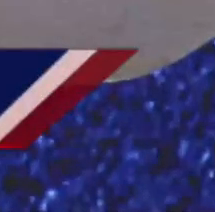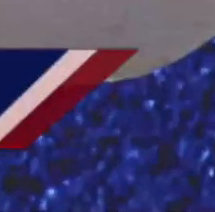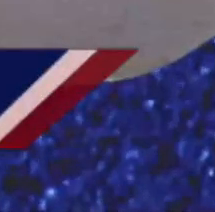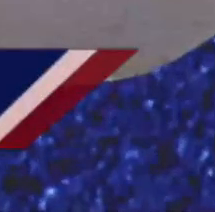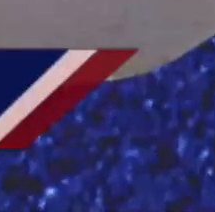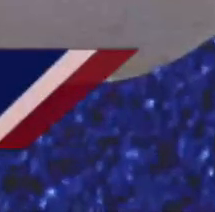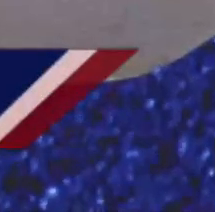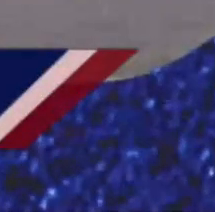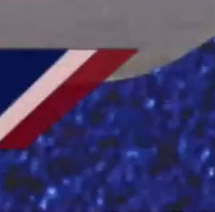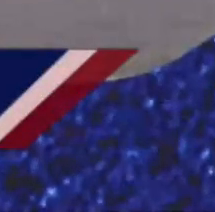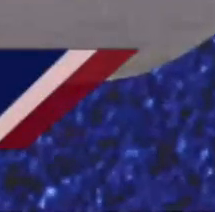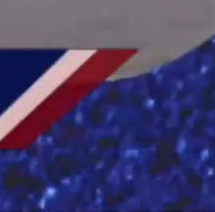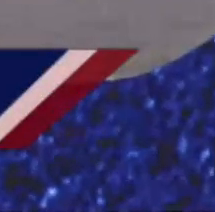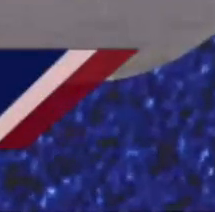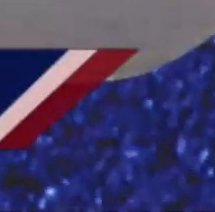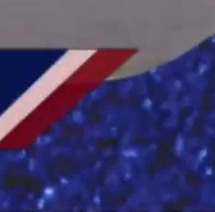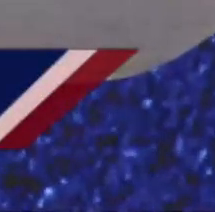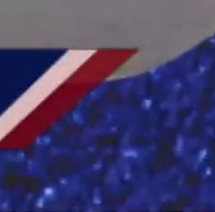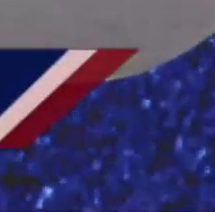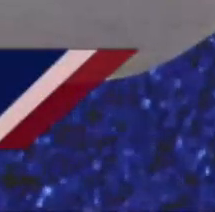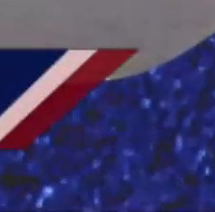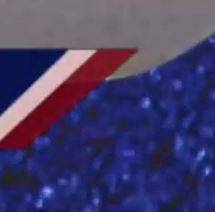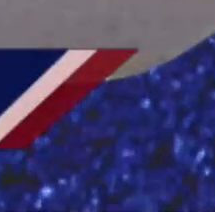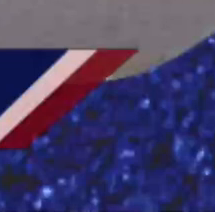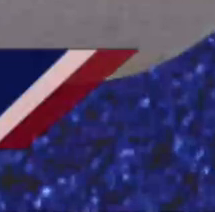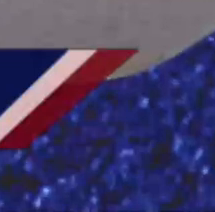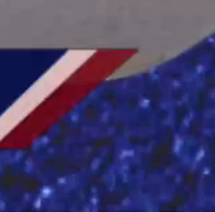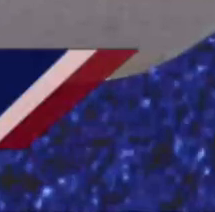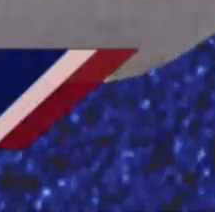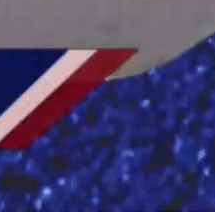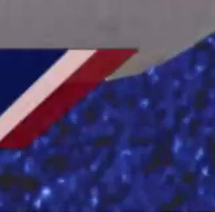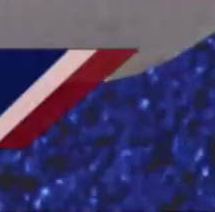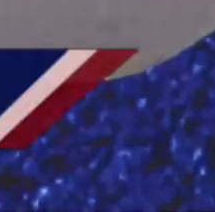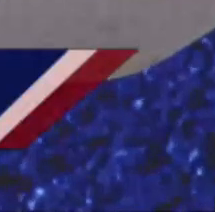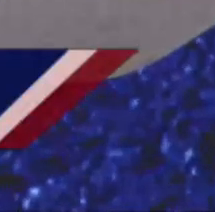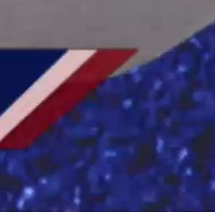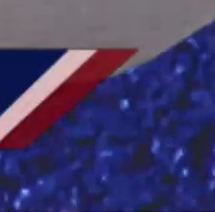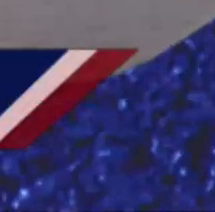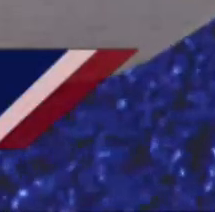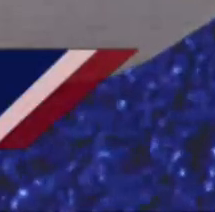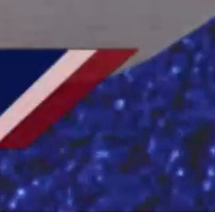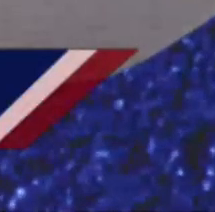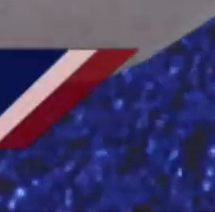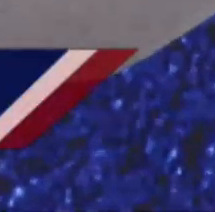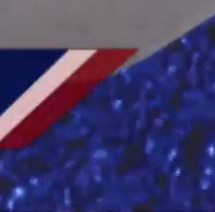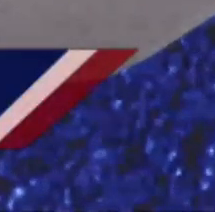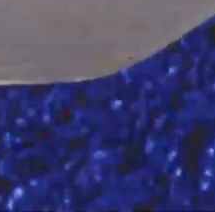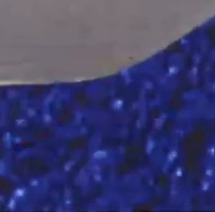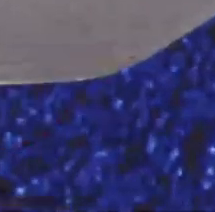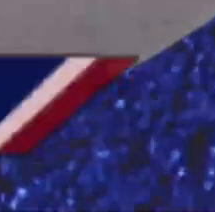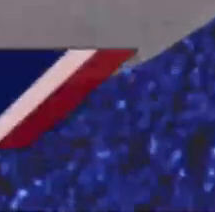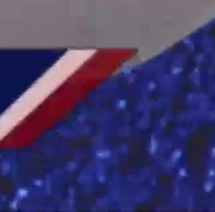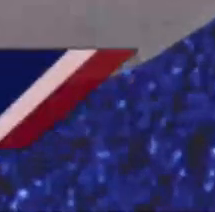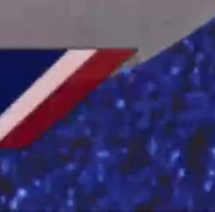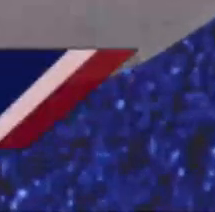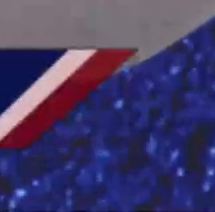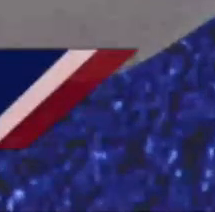Christ. Nous plaisons à Dieu et puis nous prêchons l'évangile salvateur, l'évangile qui sauve.